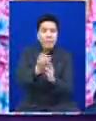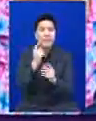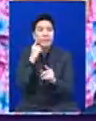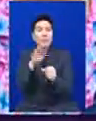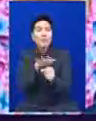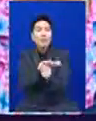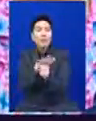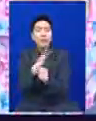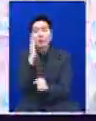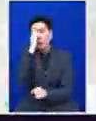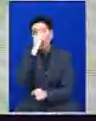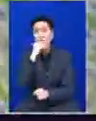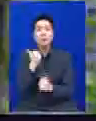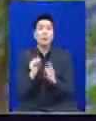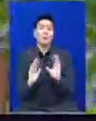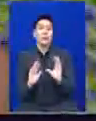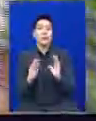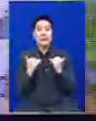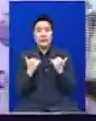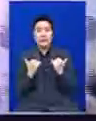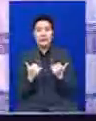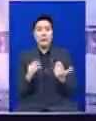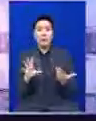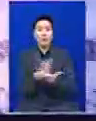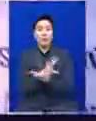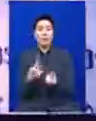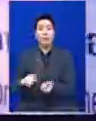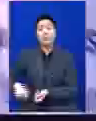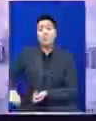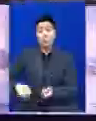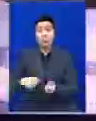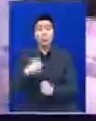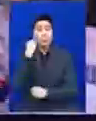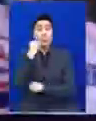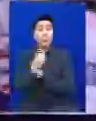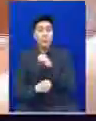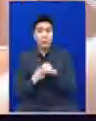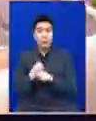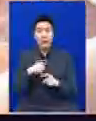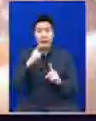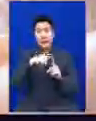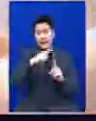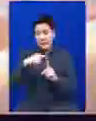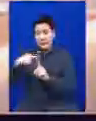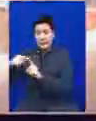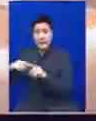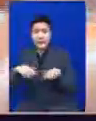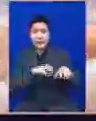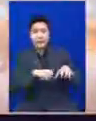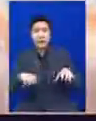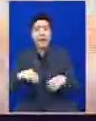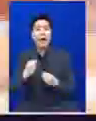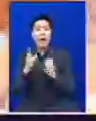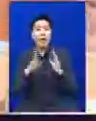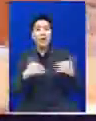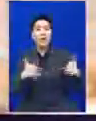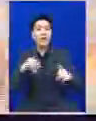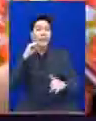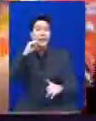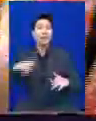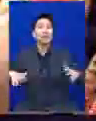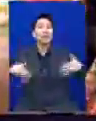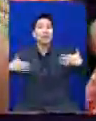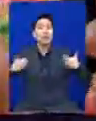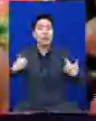พอดีพองงาม ในช่วงเทศกาลสงกรานต์ของทุกปีสถานที่หลายแห่งจะมีการจัดกิจกรรมให้ประชาชนเล่นน้ำอย่างสนุกสน